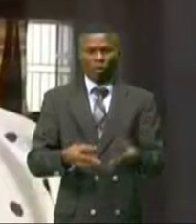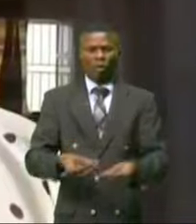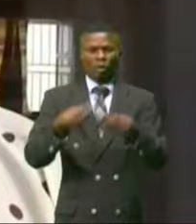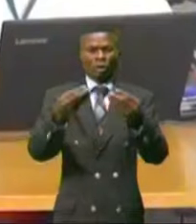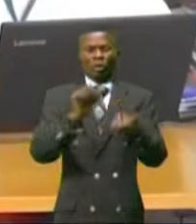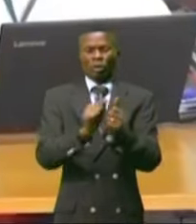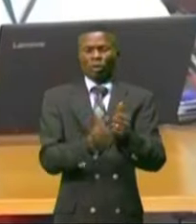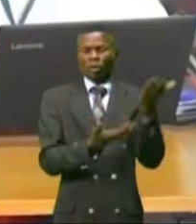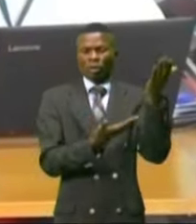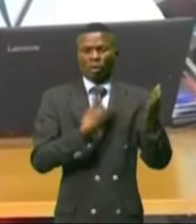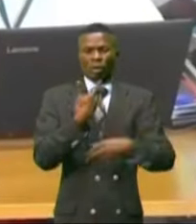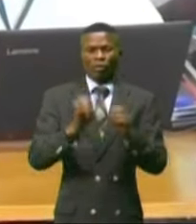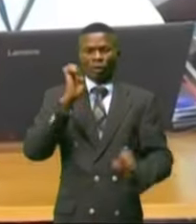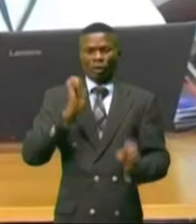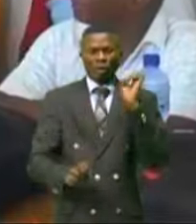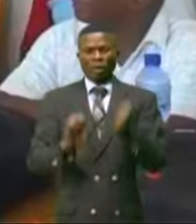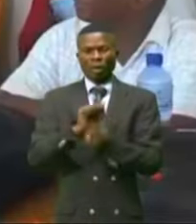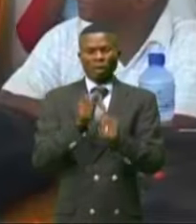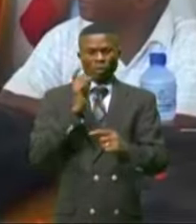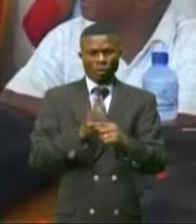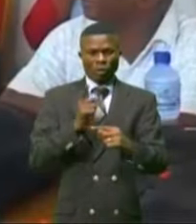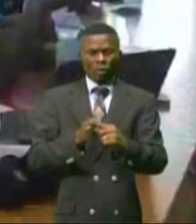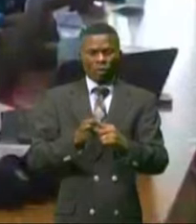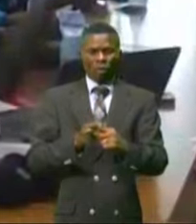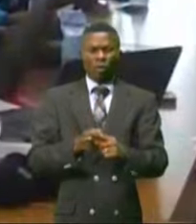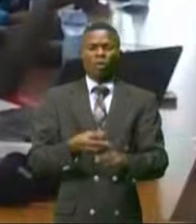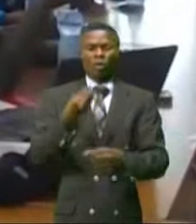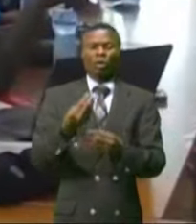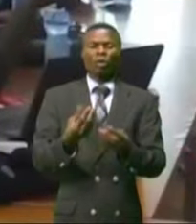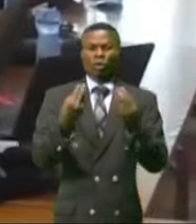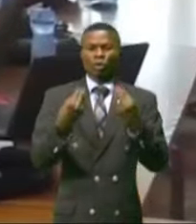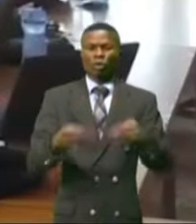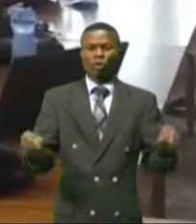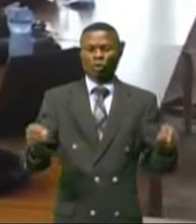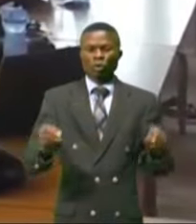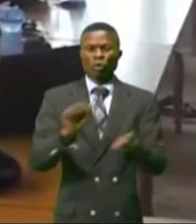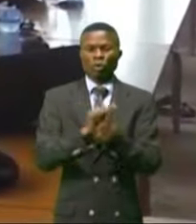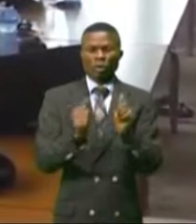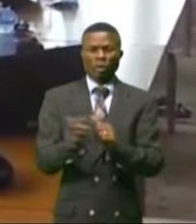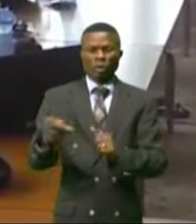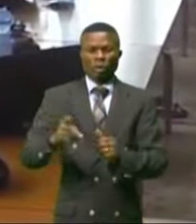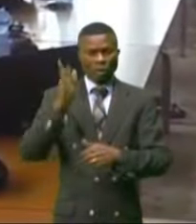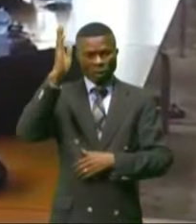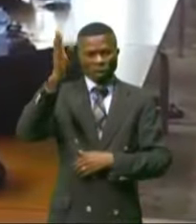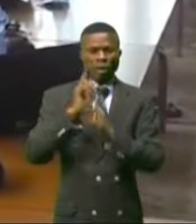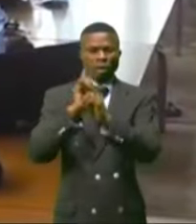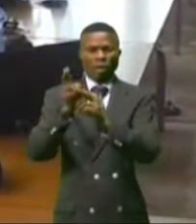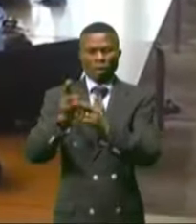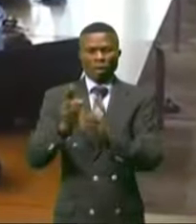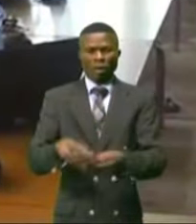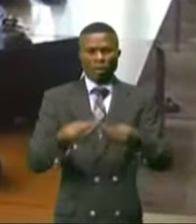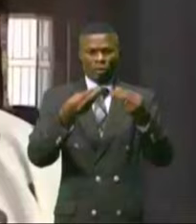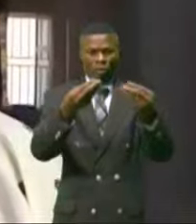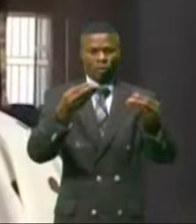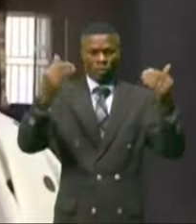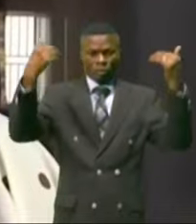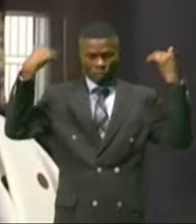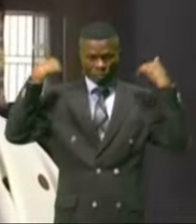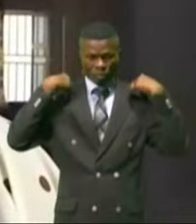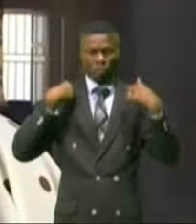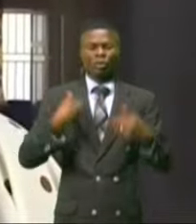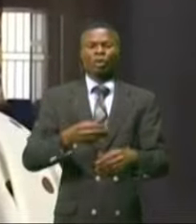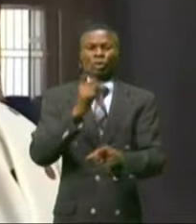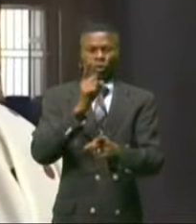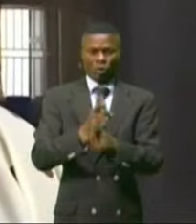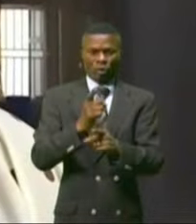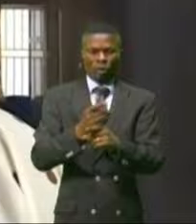préalables, d'évaluer les défis que doit relever la province pour un futur rapport à établir à l'autorité